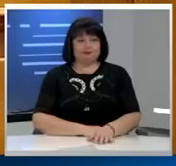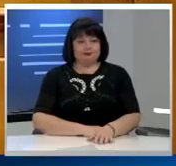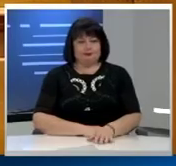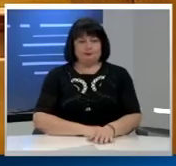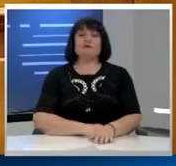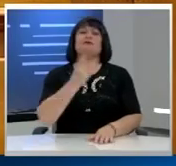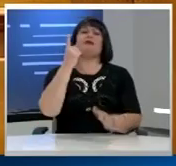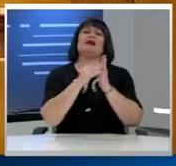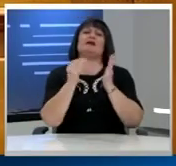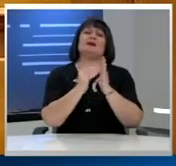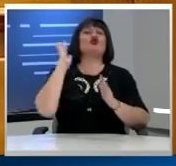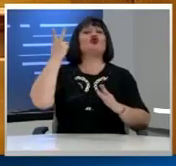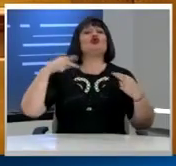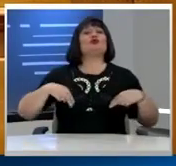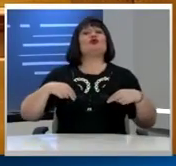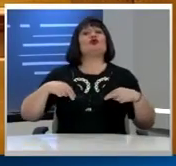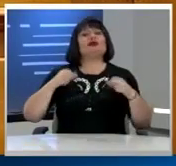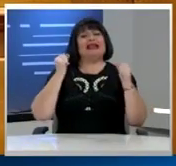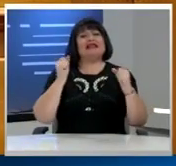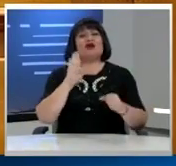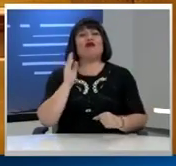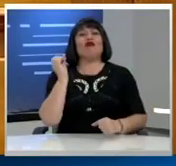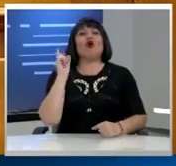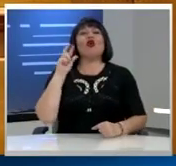του Υπουργού Υγείας τότε, κ. Βορύδη,